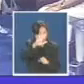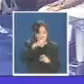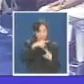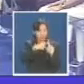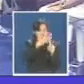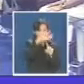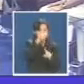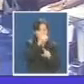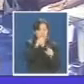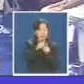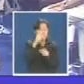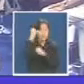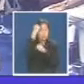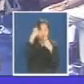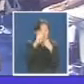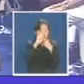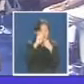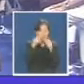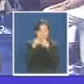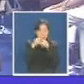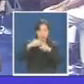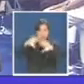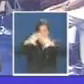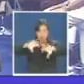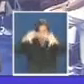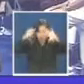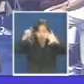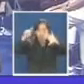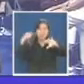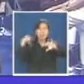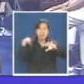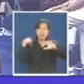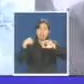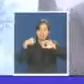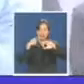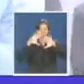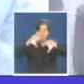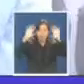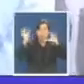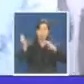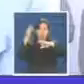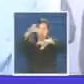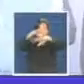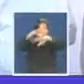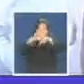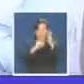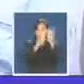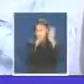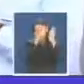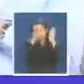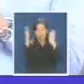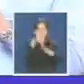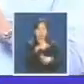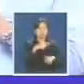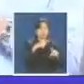ชุมนุมต่อต้านรัฐบาลที่เริ่มมาตั้งแต่วันแรกบอกว่าไม่ยอมรับว่